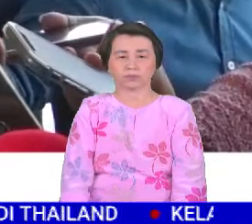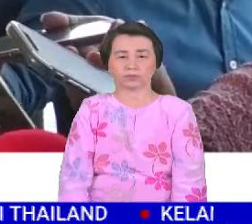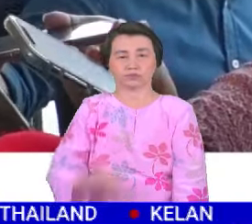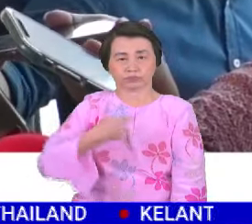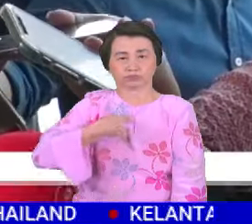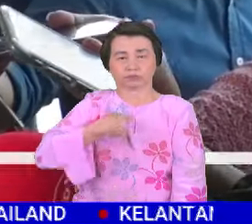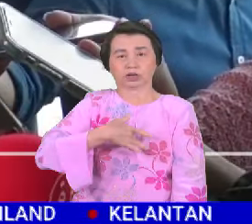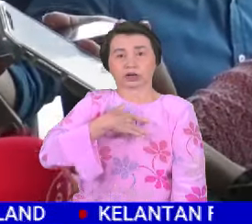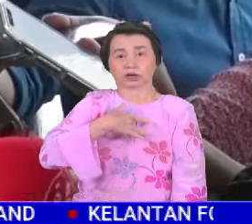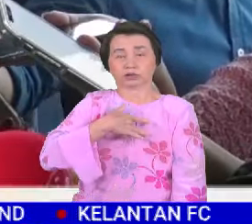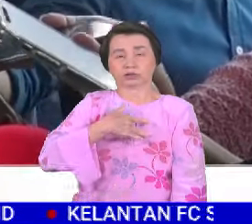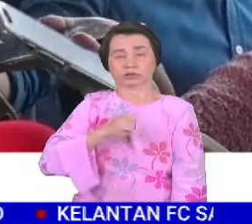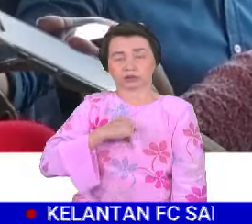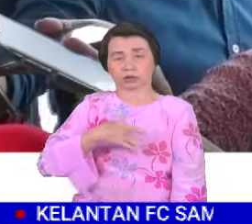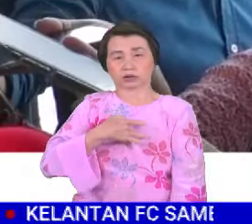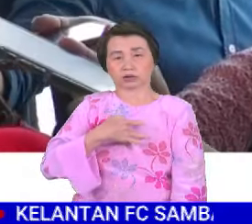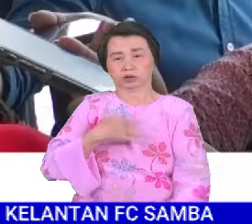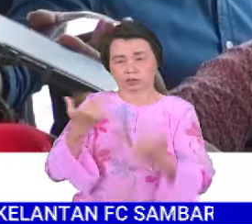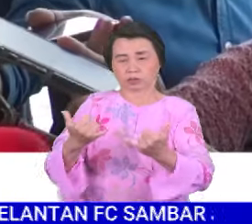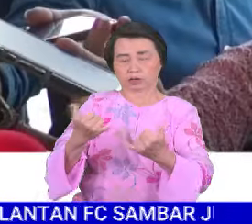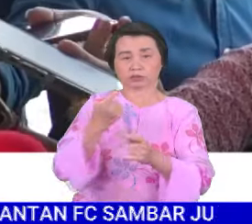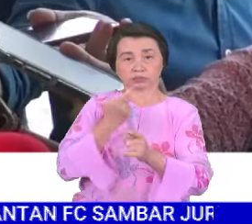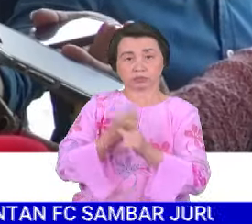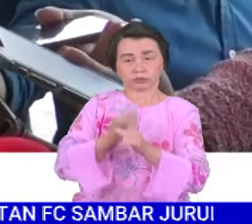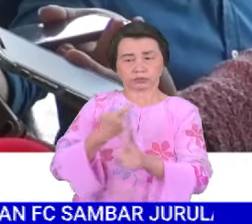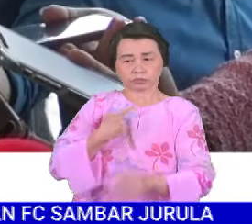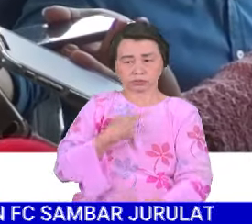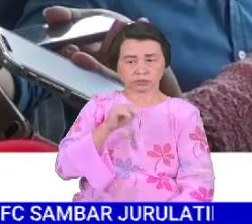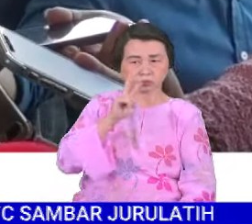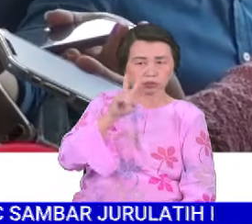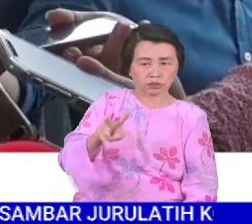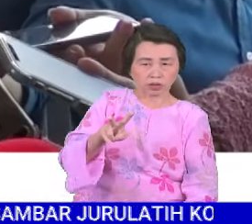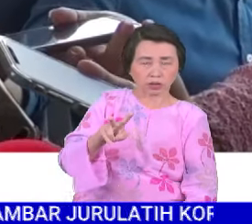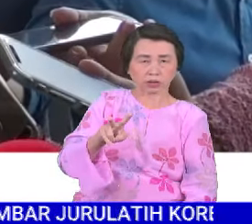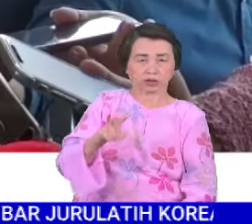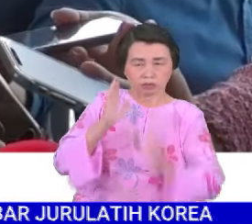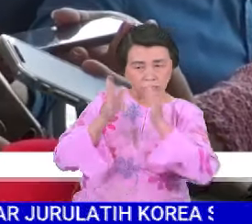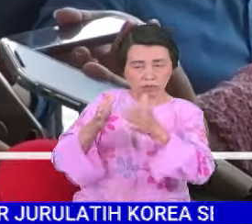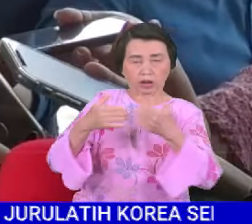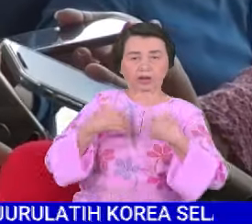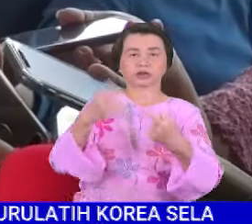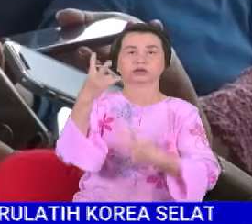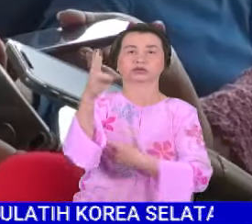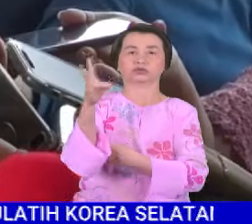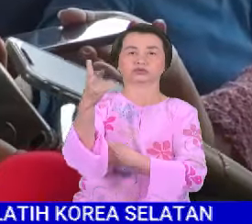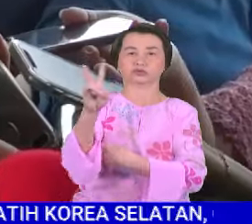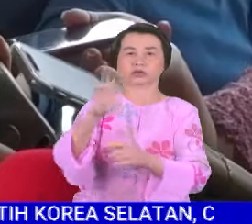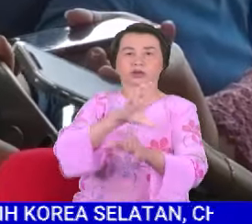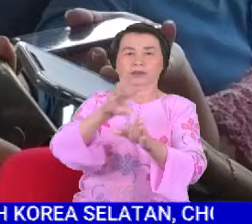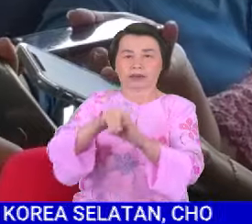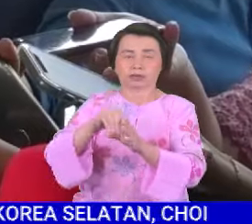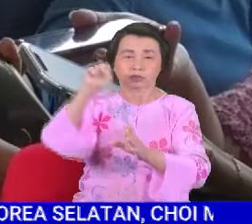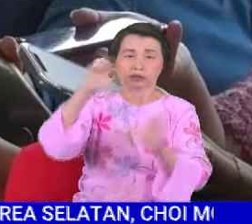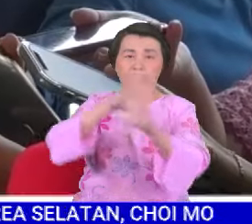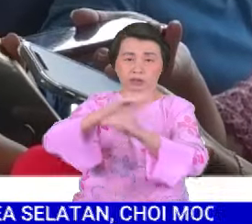Saya rasa yang sekarang ini yang sedang betul-betul kita lihat yang betul-betul dalam perhatian kita ada 17 semuanya termasuk Sabah Sarawak.